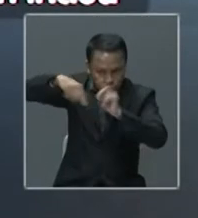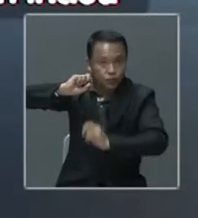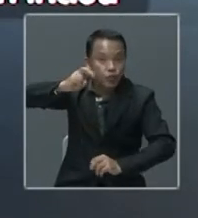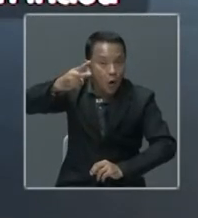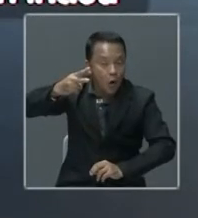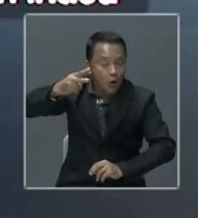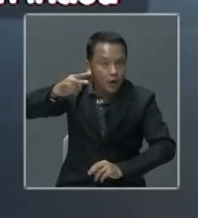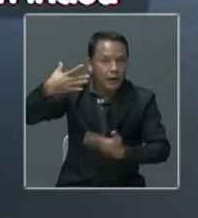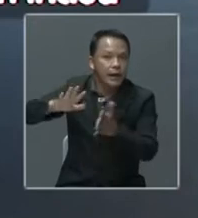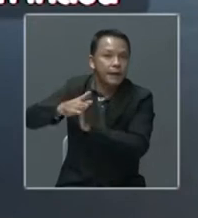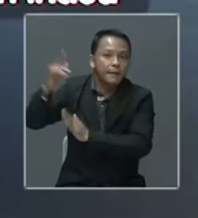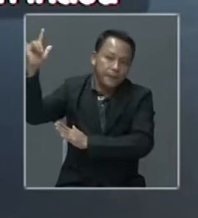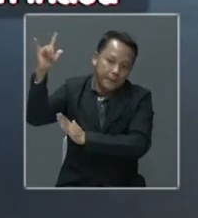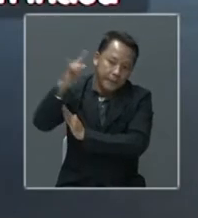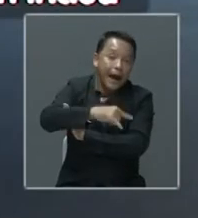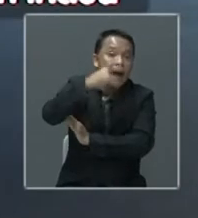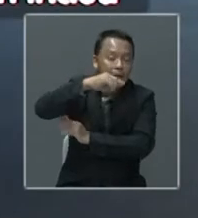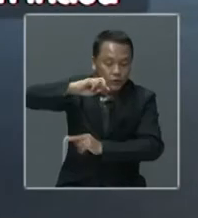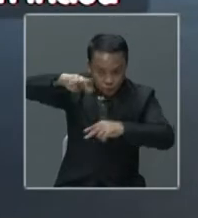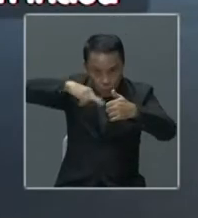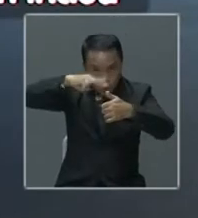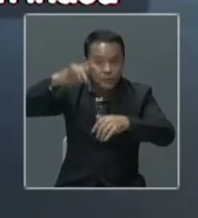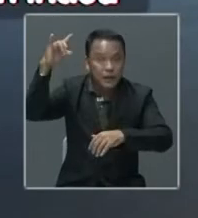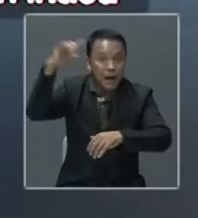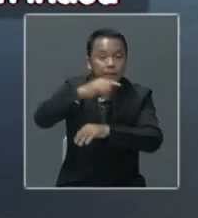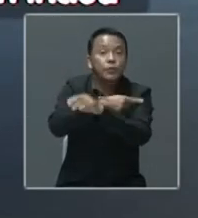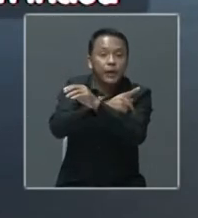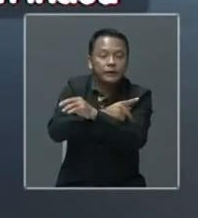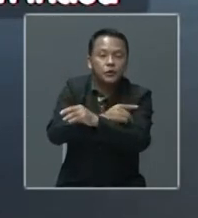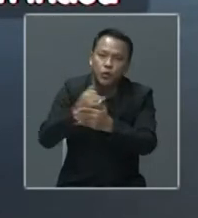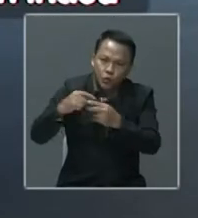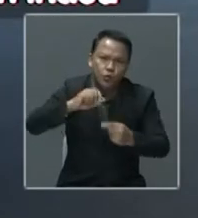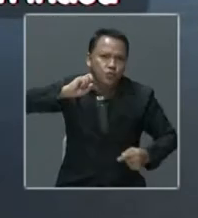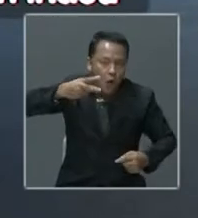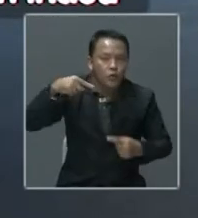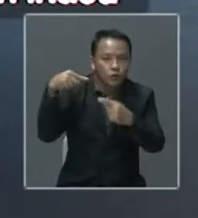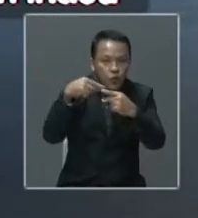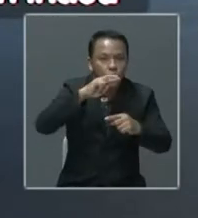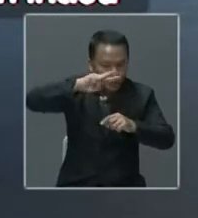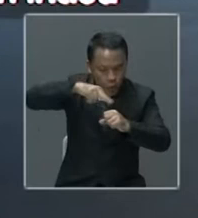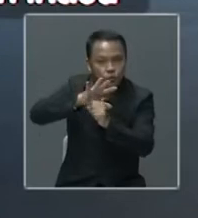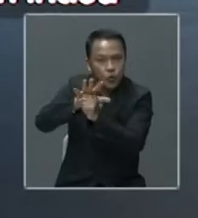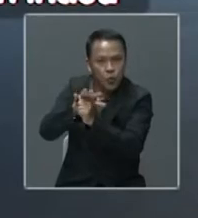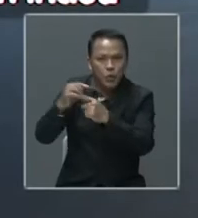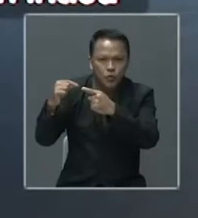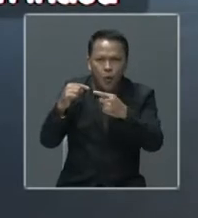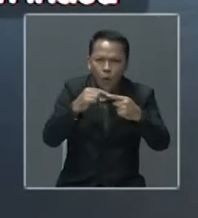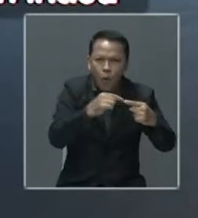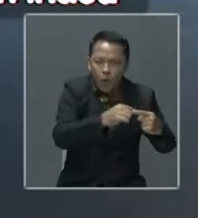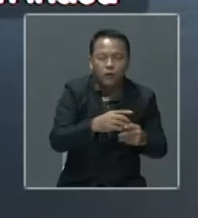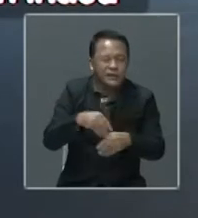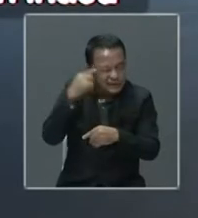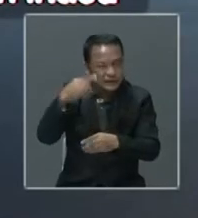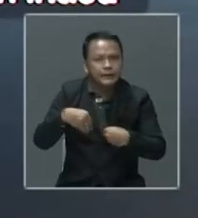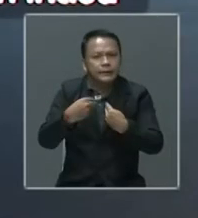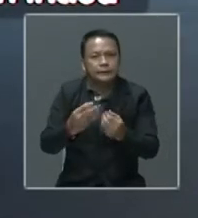นึงอีกแล้วถึงไทยปุ๊บเนี่ยตรวจที่สนามบินภูเก็ตเลยเพื่อความชัวร์นะคะเพราะฉะนั้นเนี่ยการตรวจจะค่อนข้างถี่สักนิดนึงเพื่อความมั่น